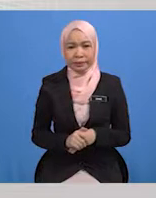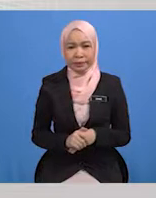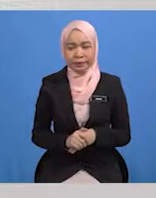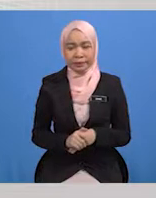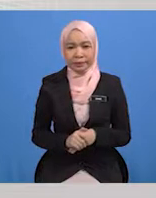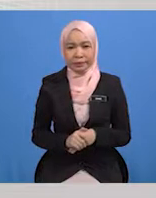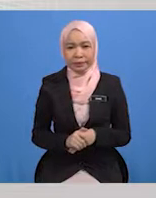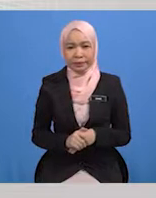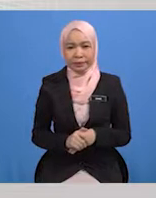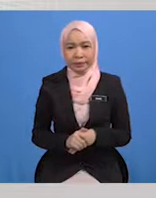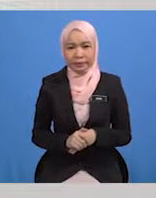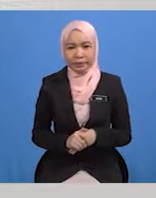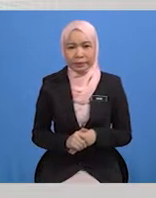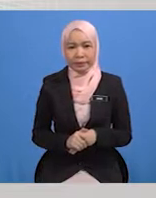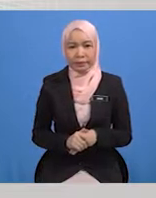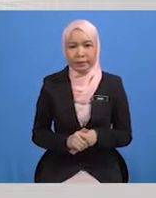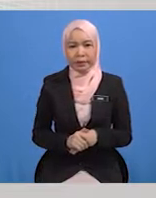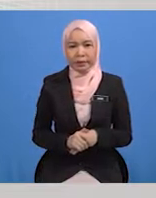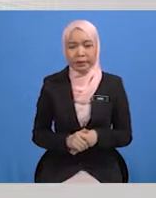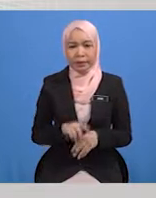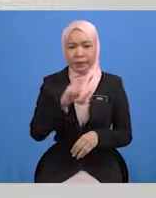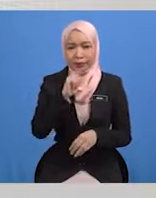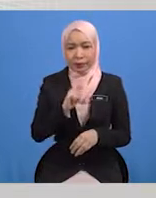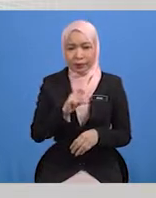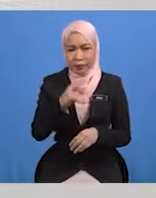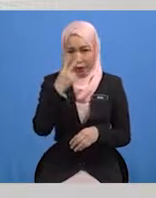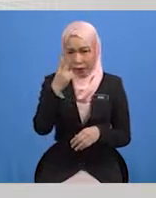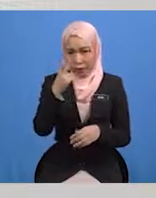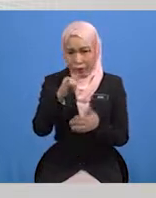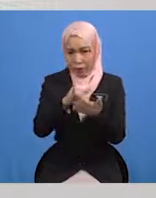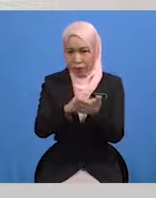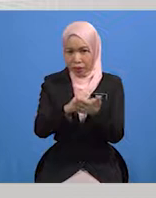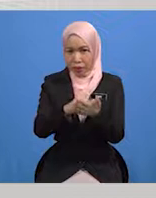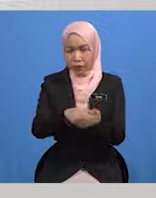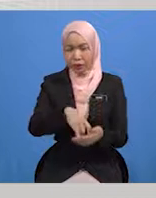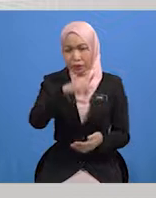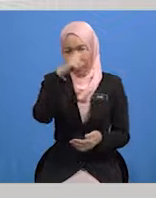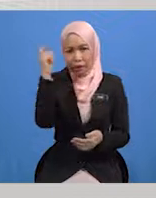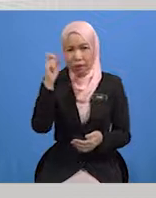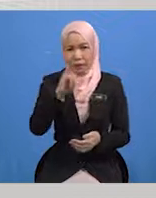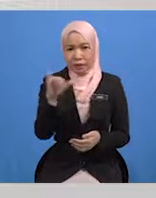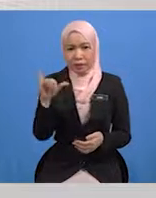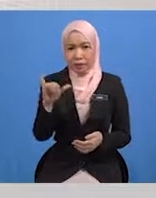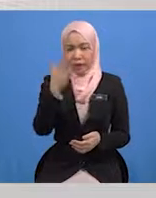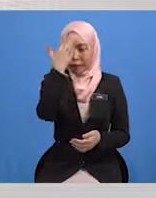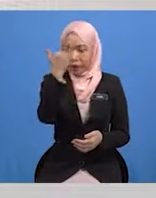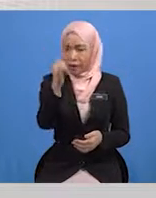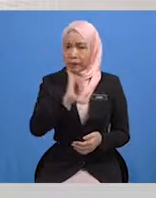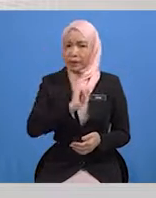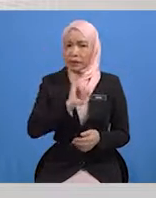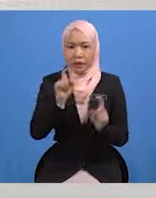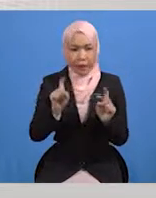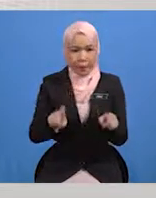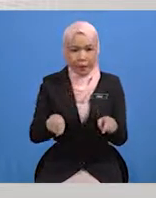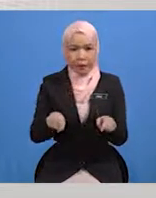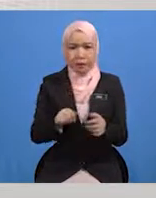Marga tua, lihat, itulah sebabnya kenapa saya harus